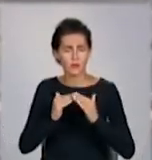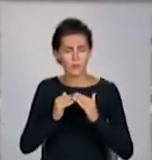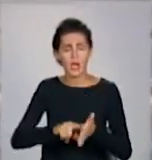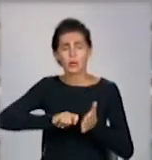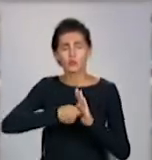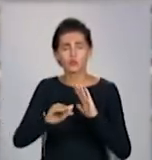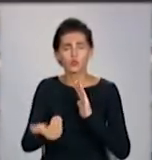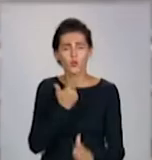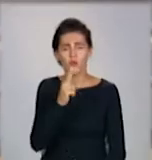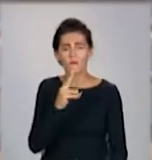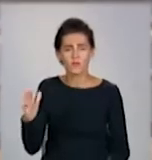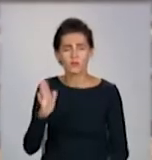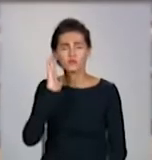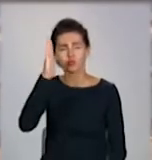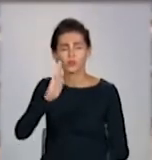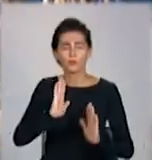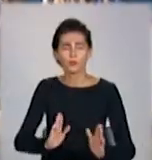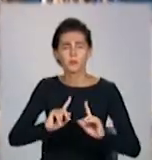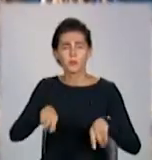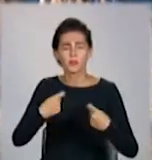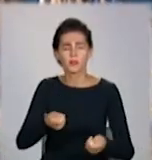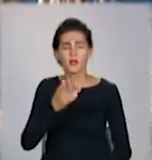новеньких квартир майбутнім власникам передадуть вже